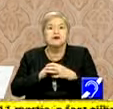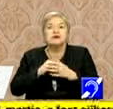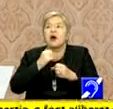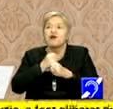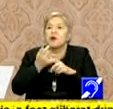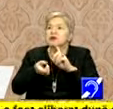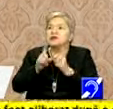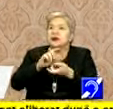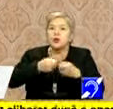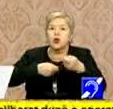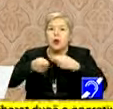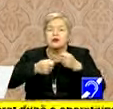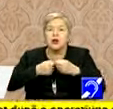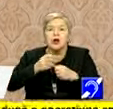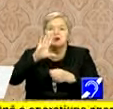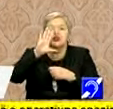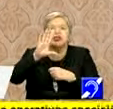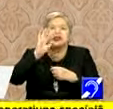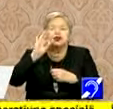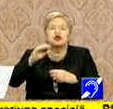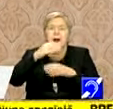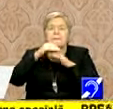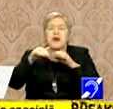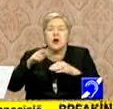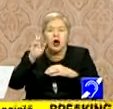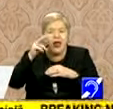schimburi comerciale de mai bine de 500 de milioane de euro.